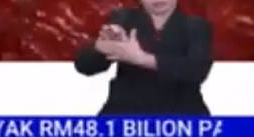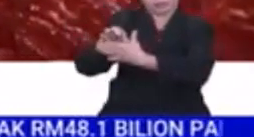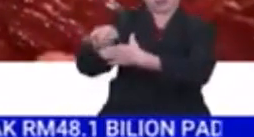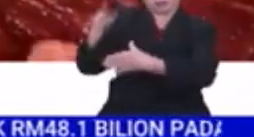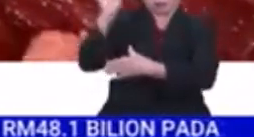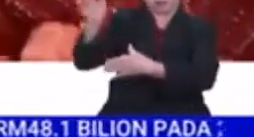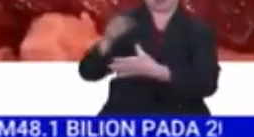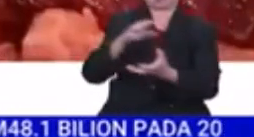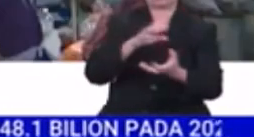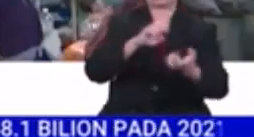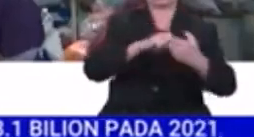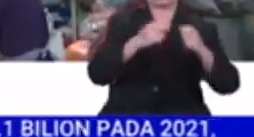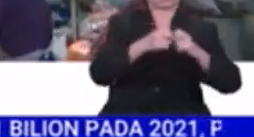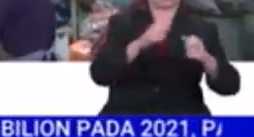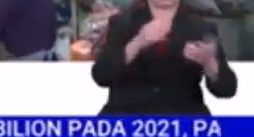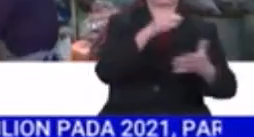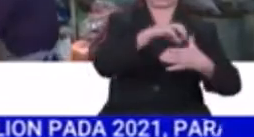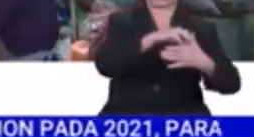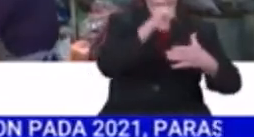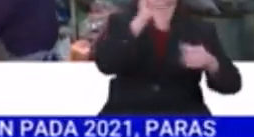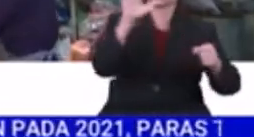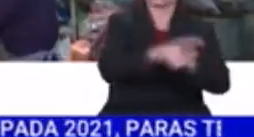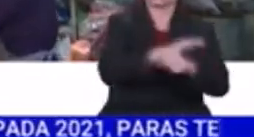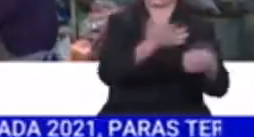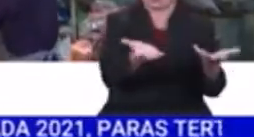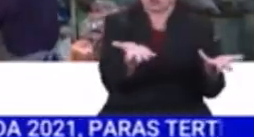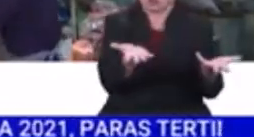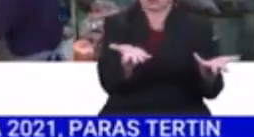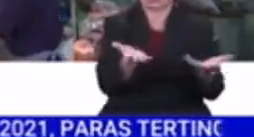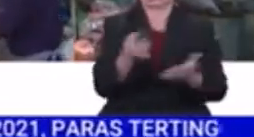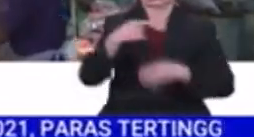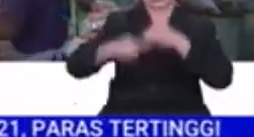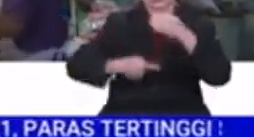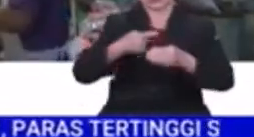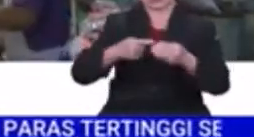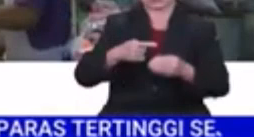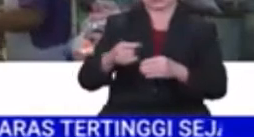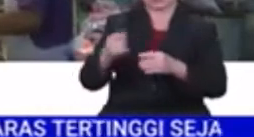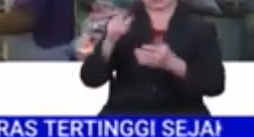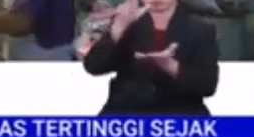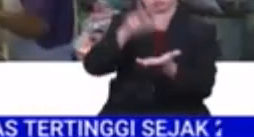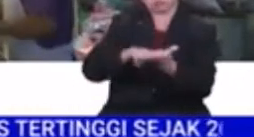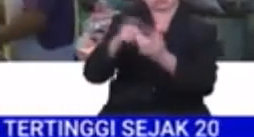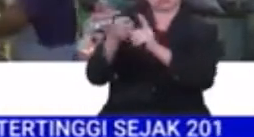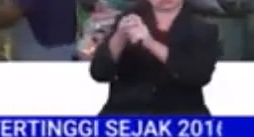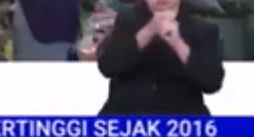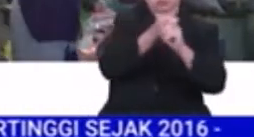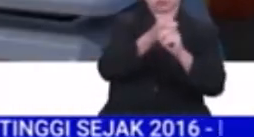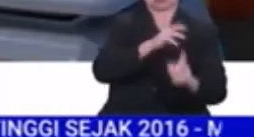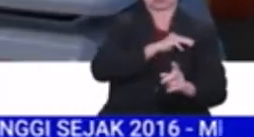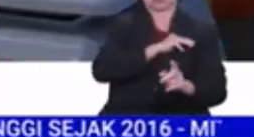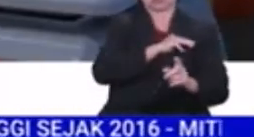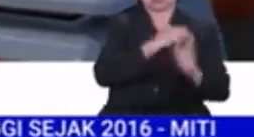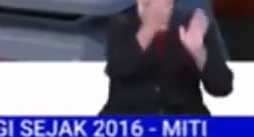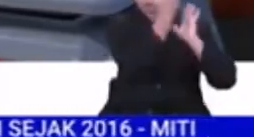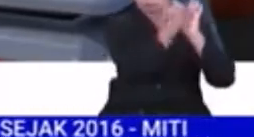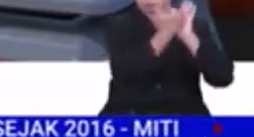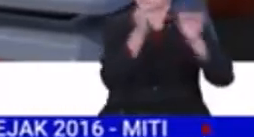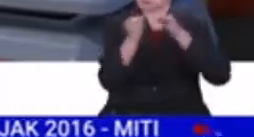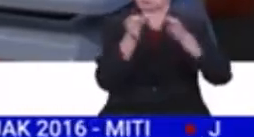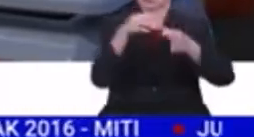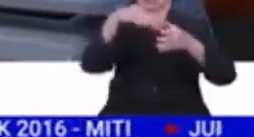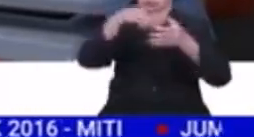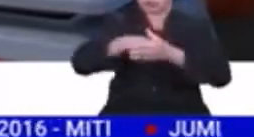menjejaskan bekalan daging ketiga aidiladha atau sebaliknya mengenai status pengangguran itu menteri memproyeksikan perkara itu